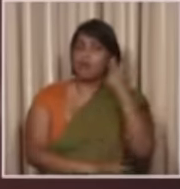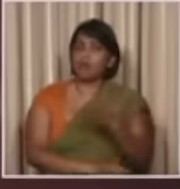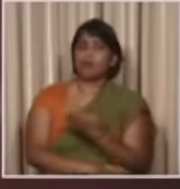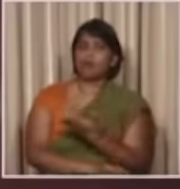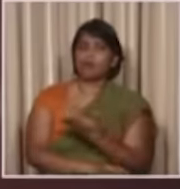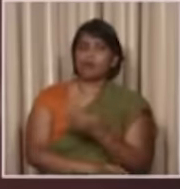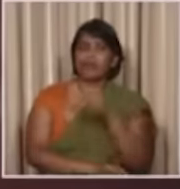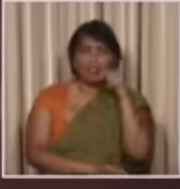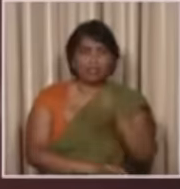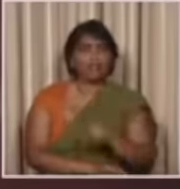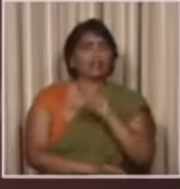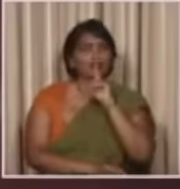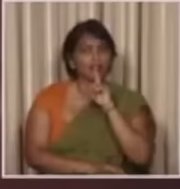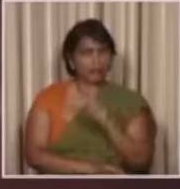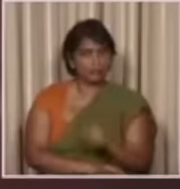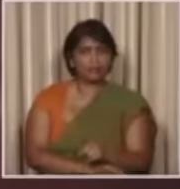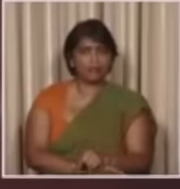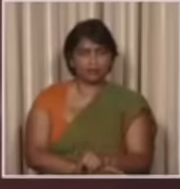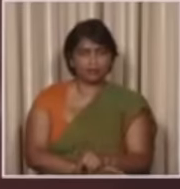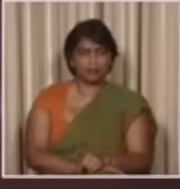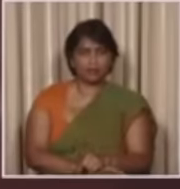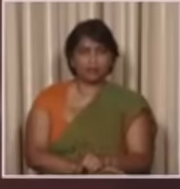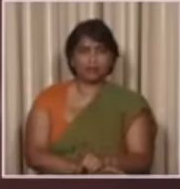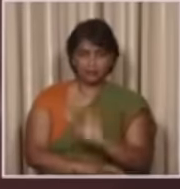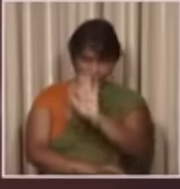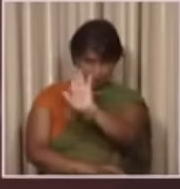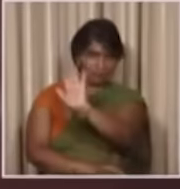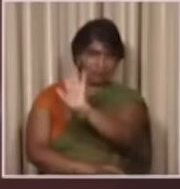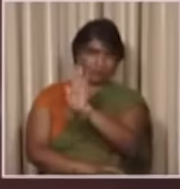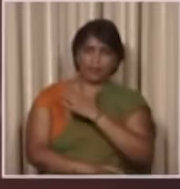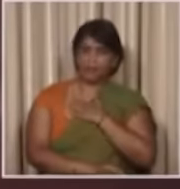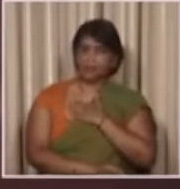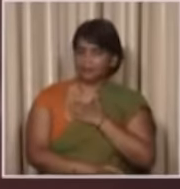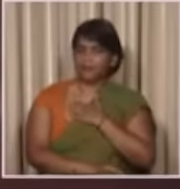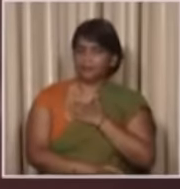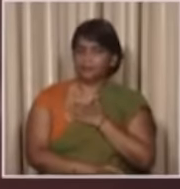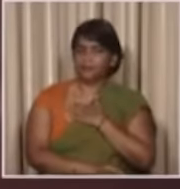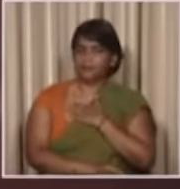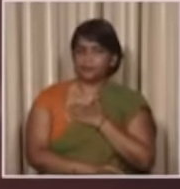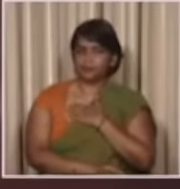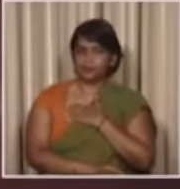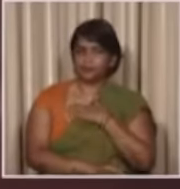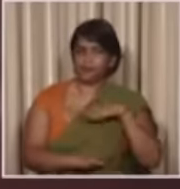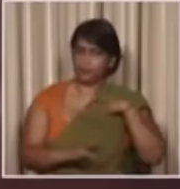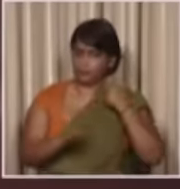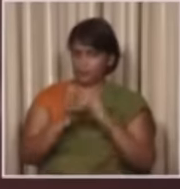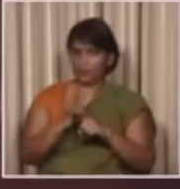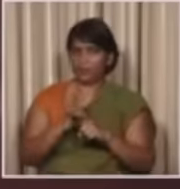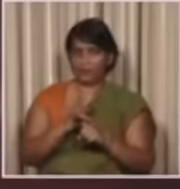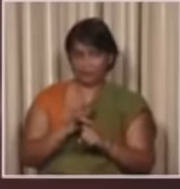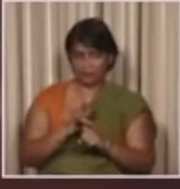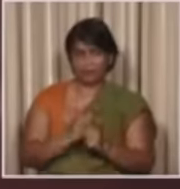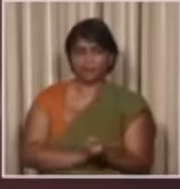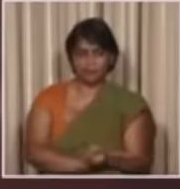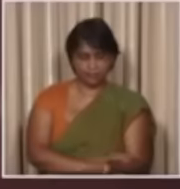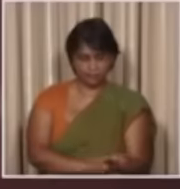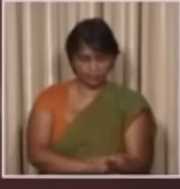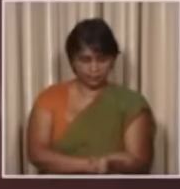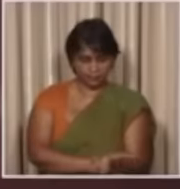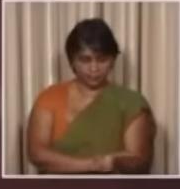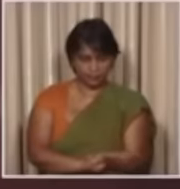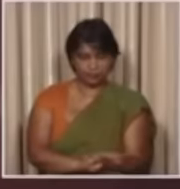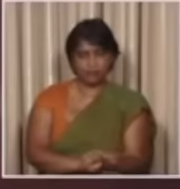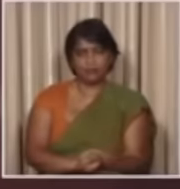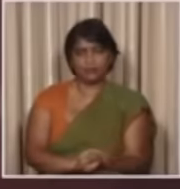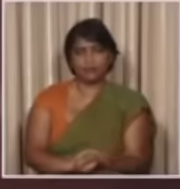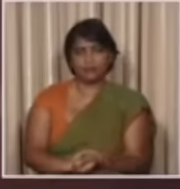මෙතුමා දැනුත් කිව්වා මේ මේක රෙකෝඩ් මම කමර කතා ගන්න දෙන්නේ කර ප්‍රධාන සංවිධායකතුමා අපට කර කතා දෙන්නේ මම කතා